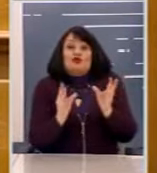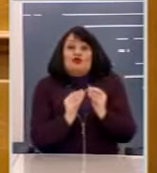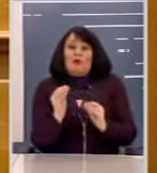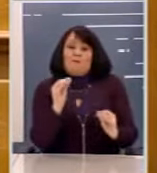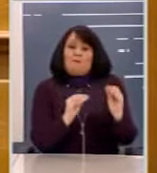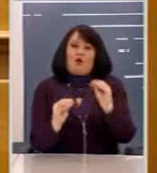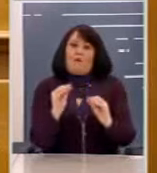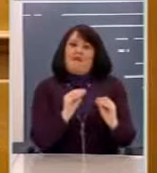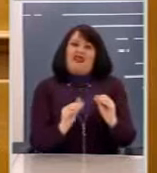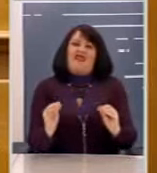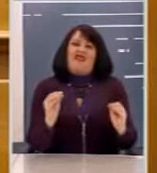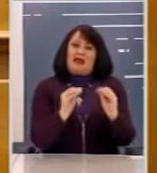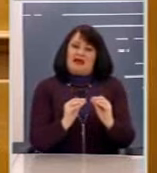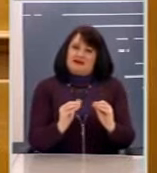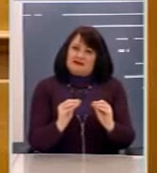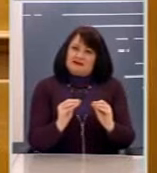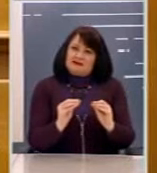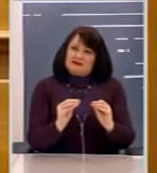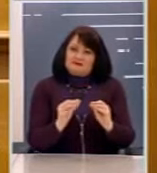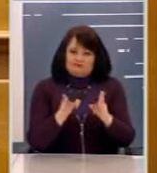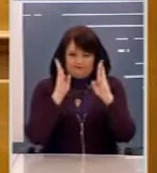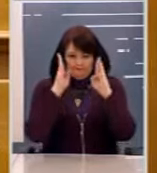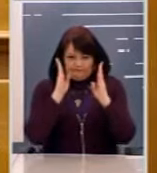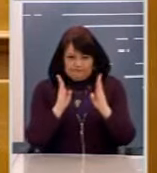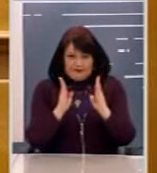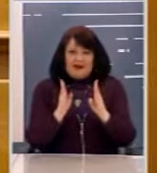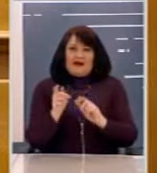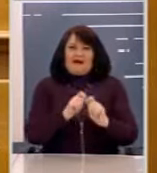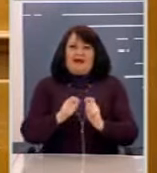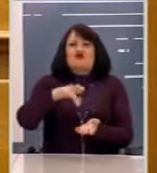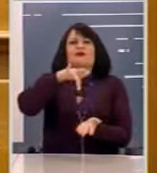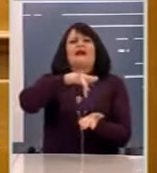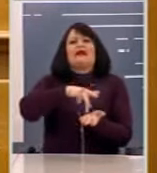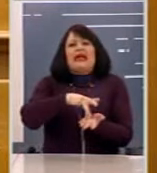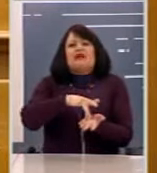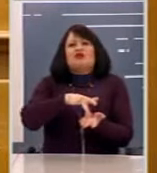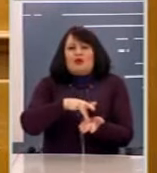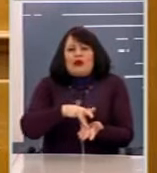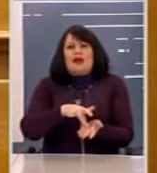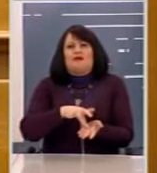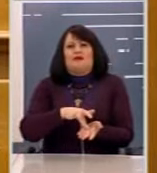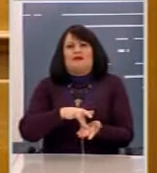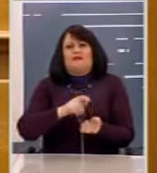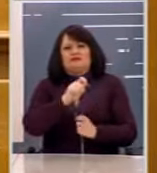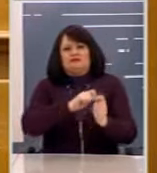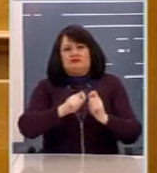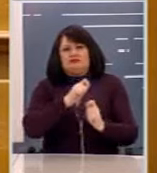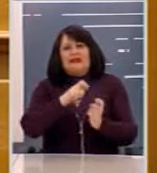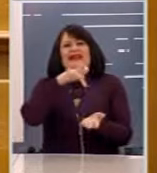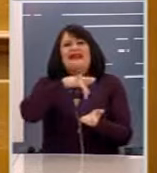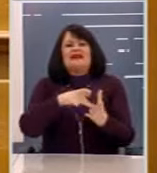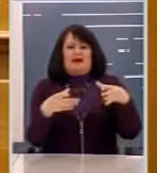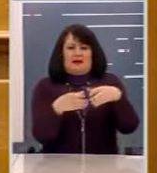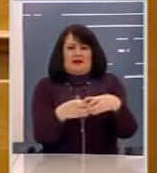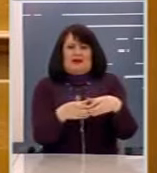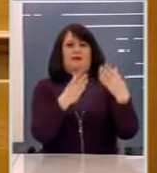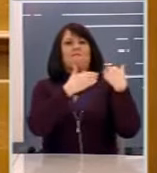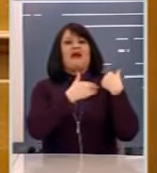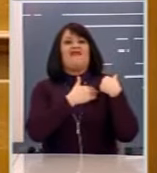Στη λογική της κεντρικοποίησης, με τη δημιουργία μιας νέας αναβαθμισμένης κεντρικής αρχής προμηθειών